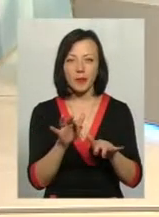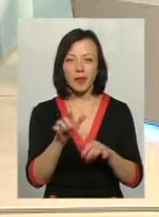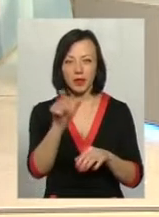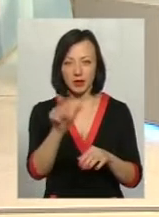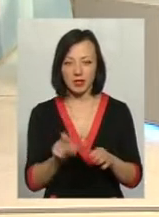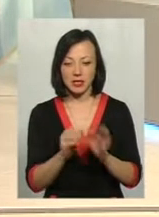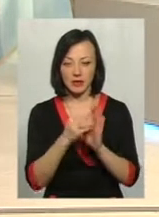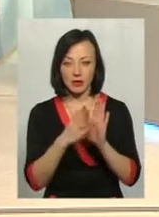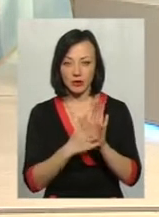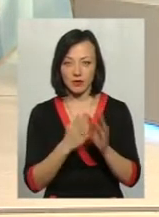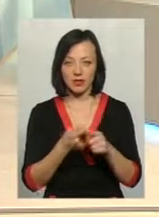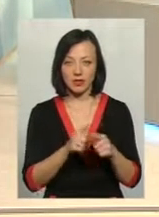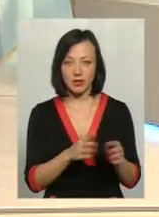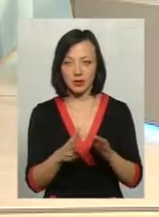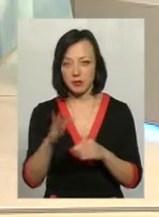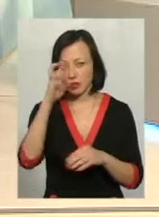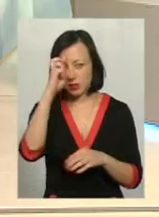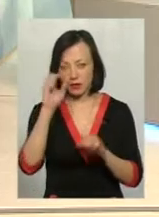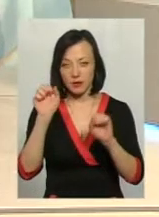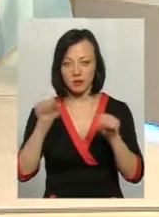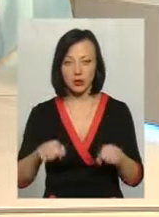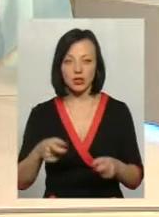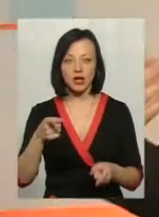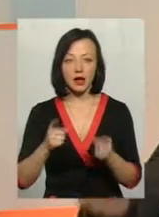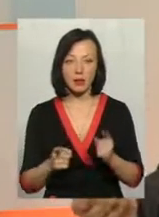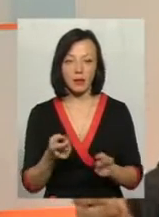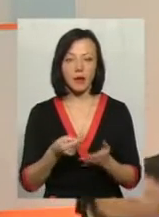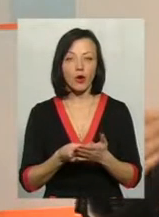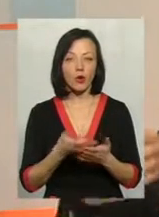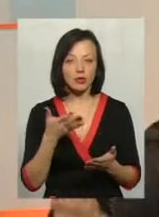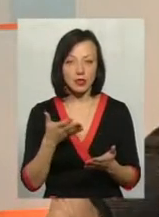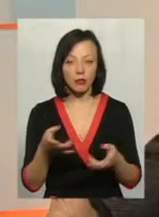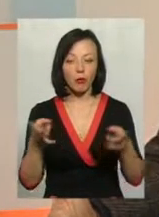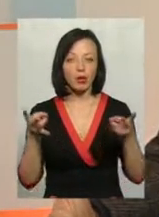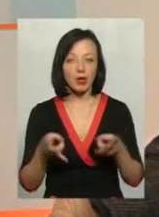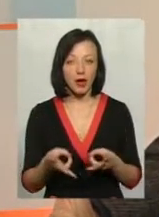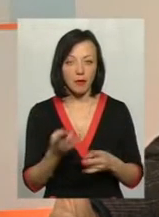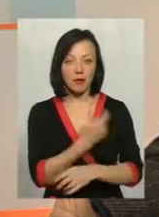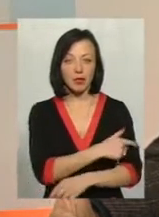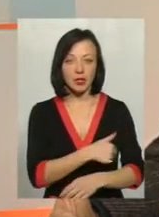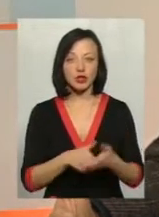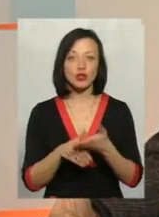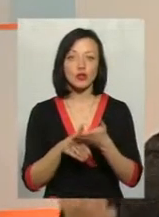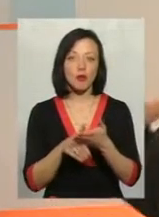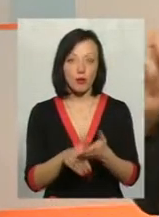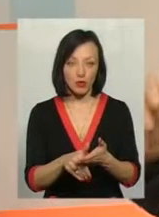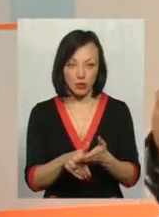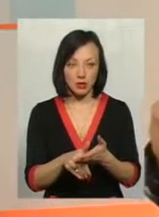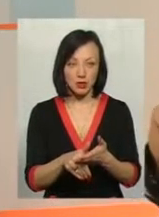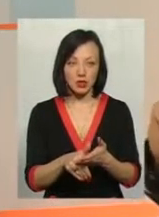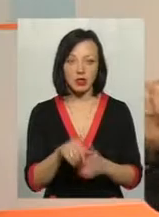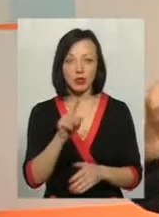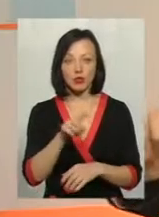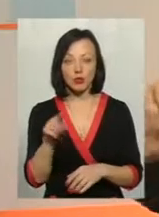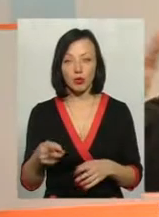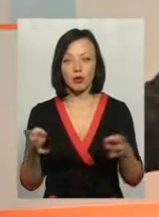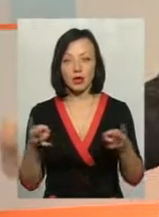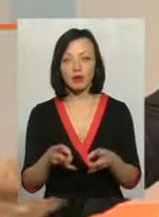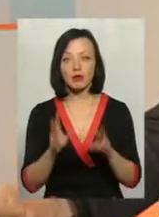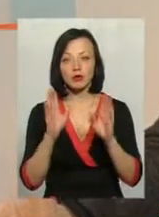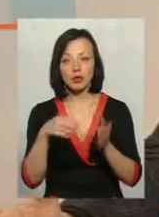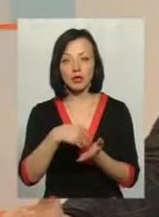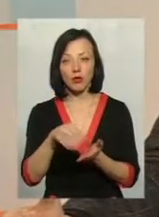у цій системі. Тоді держава зможе реально оцінити потребу у медичній допомозі і ту потребу, яку вона